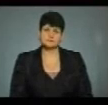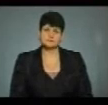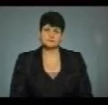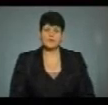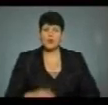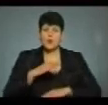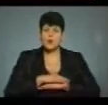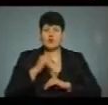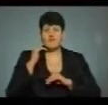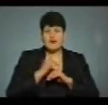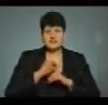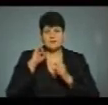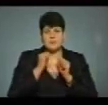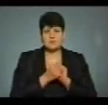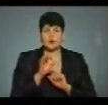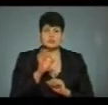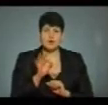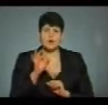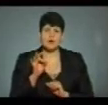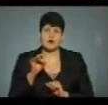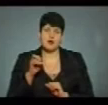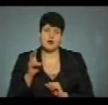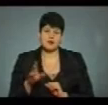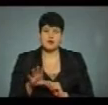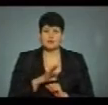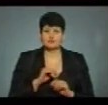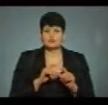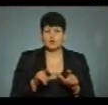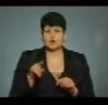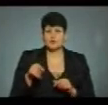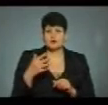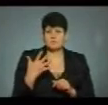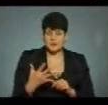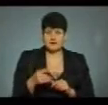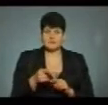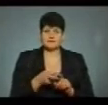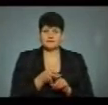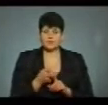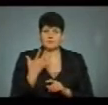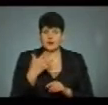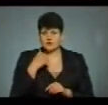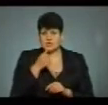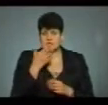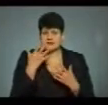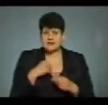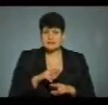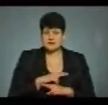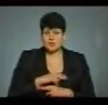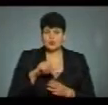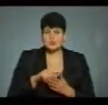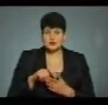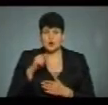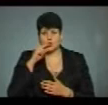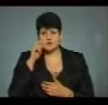Урок «Вечір пам'яті Олександра Орляка» пройшов в Тернопільській школі номер 5. Він приурочений до 5-ї річниці з дня загибелі учасника російсько-української